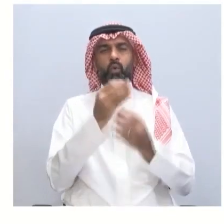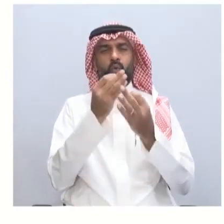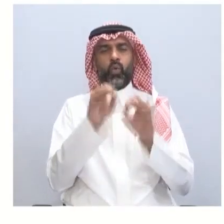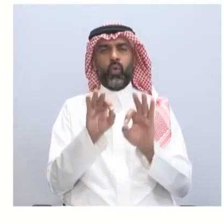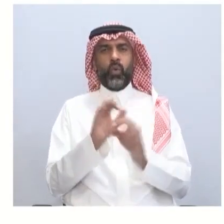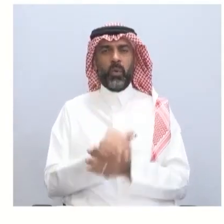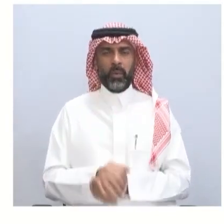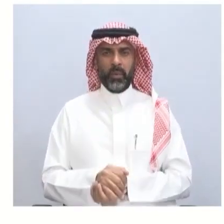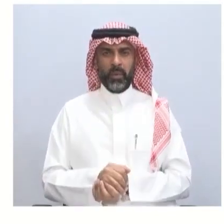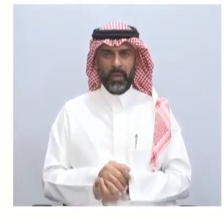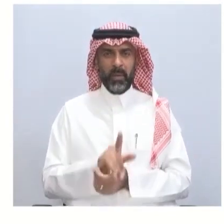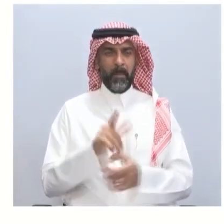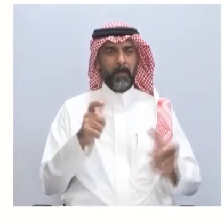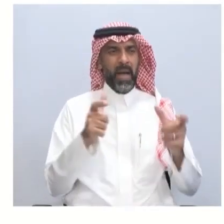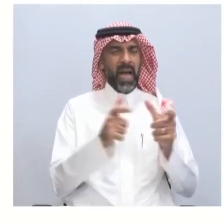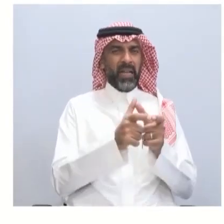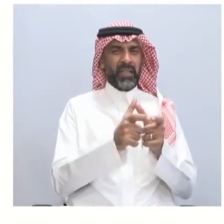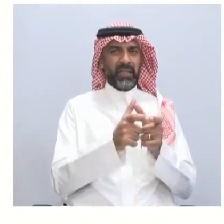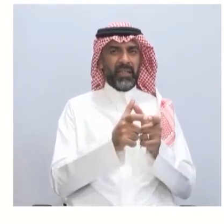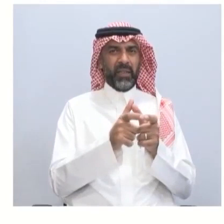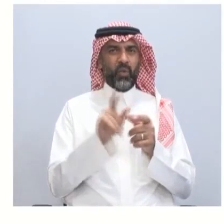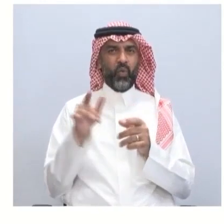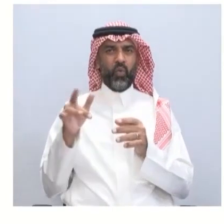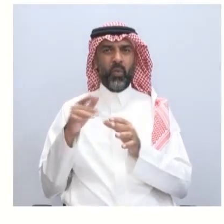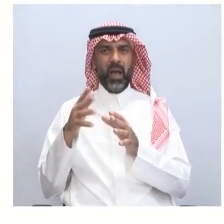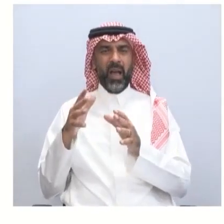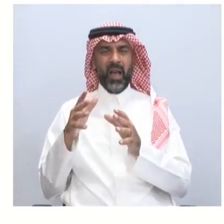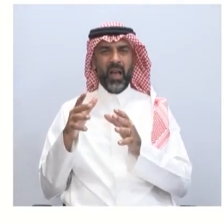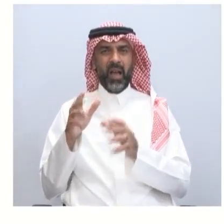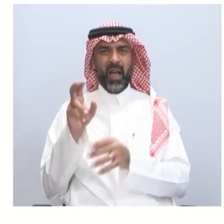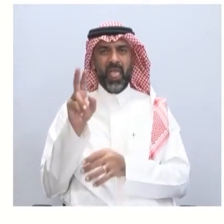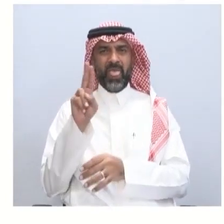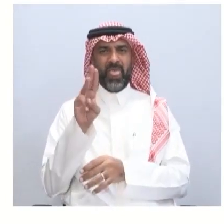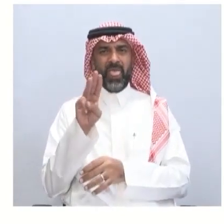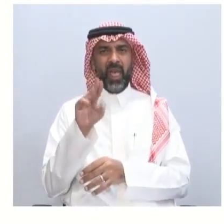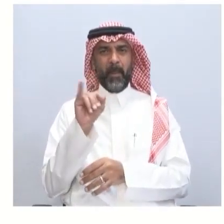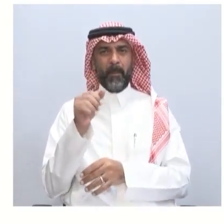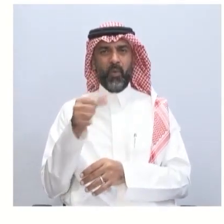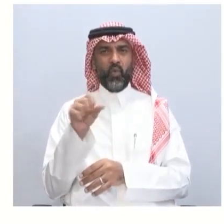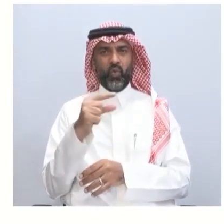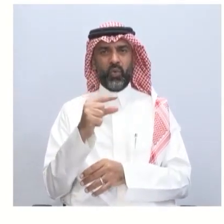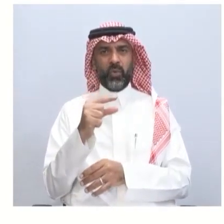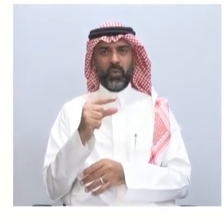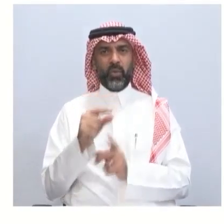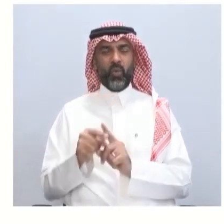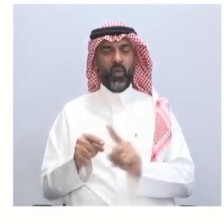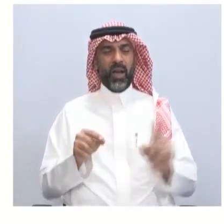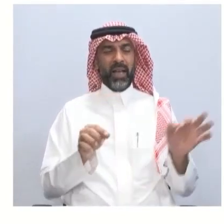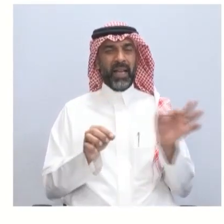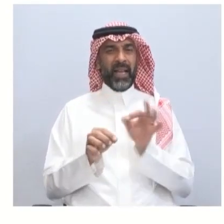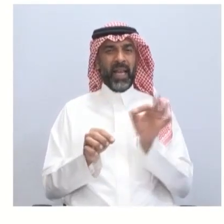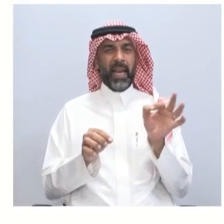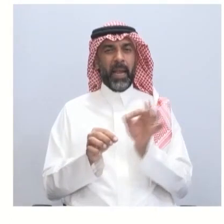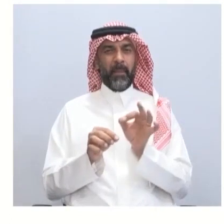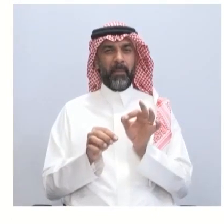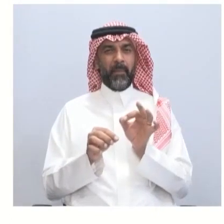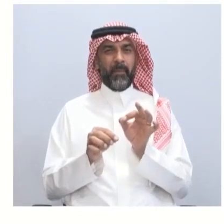وعاصرت قوم ممتازين ثمود وفي المقابل وهي قريبه منها وبالتحديد